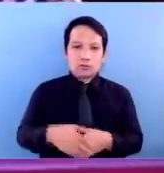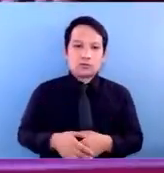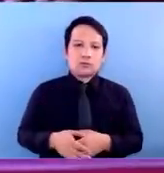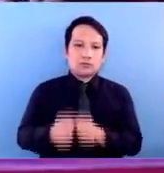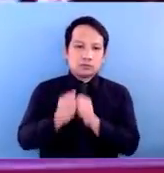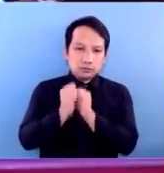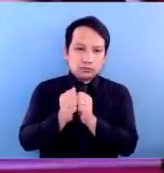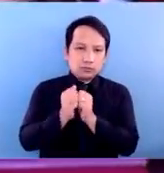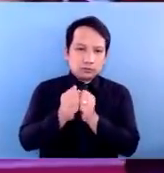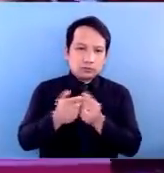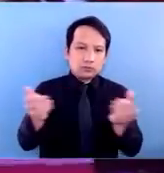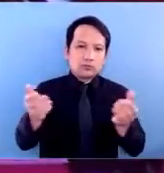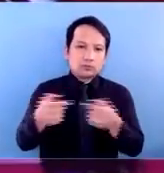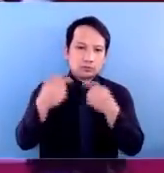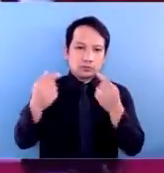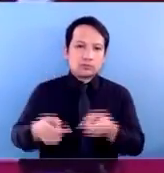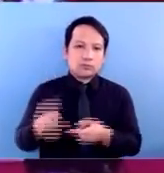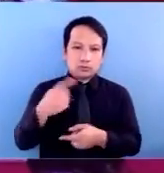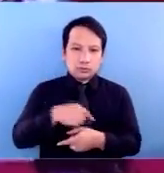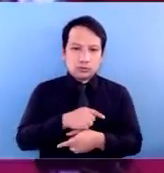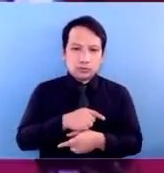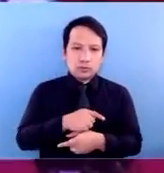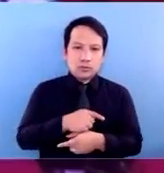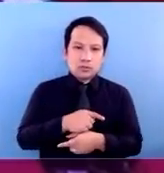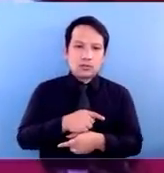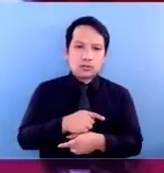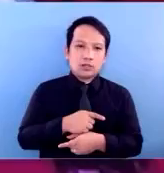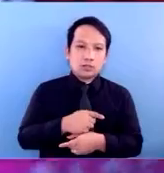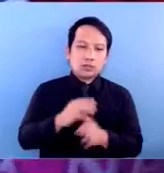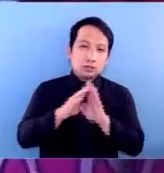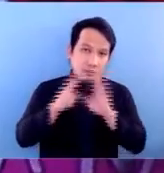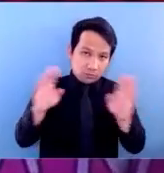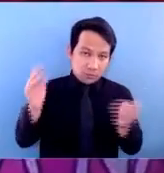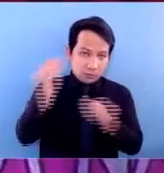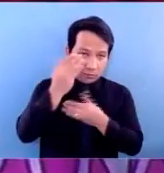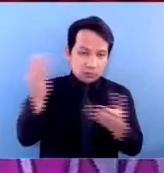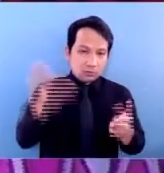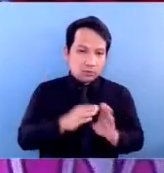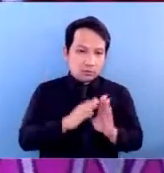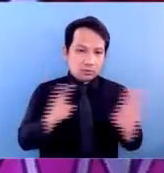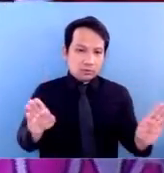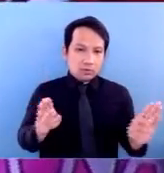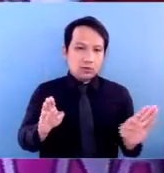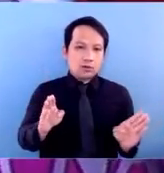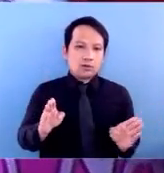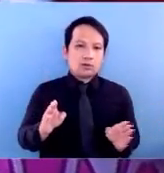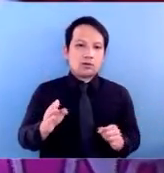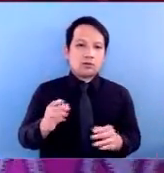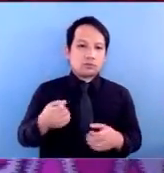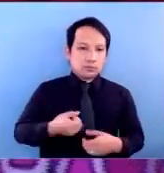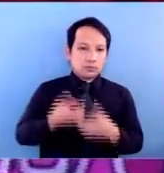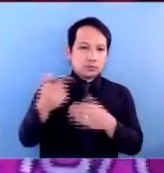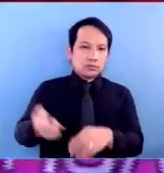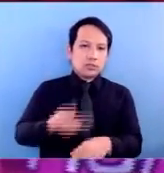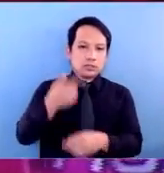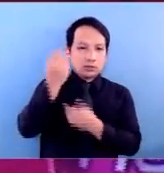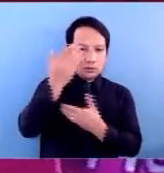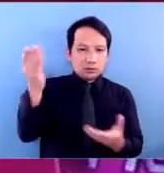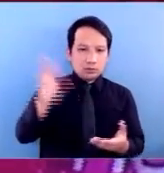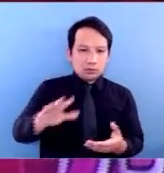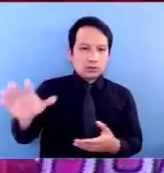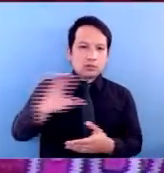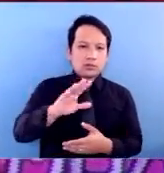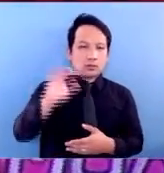laban na ito. Sa pagbukas po natin ng ating mga puso, sa pagpahaba natin ng ating mga